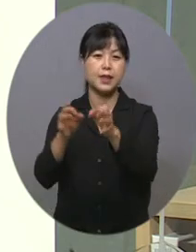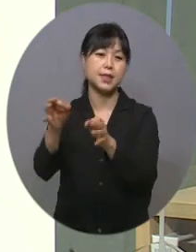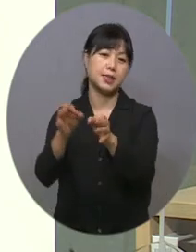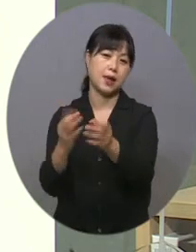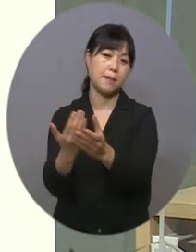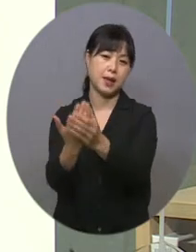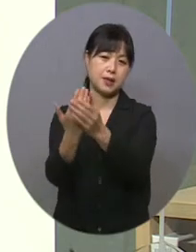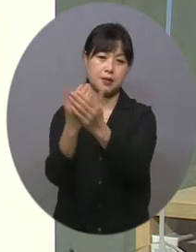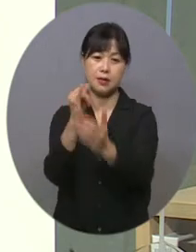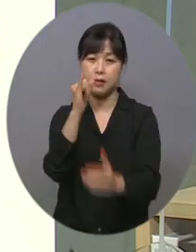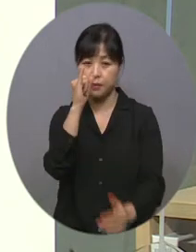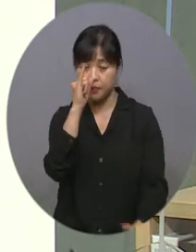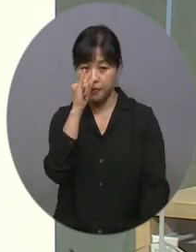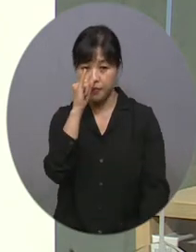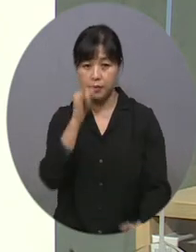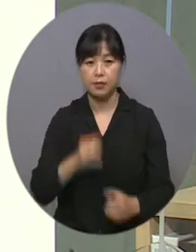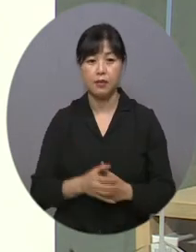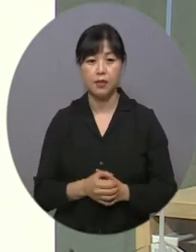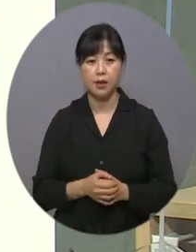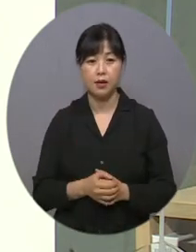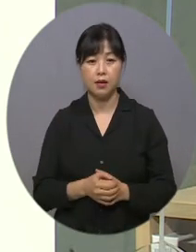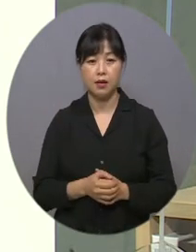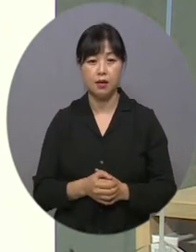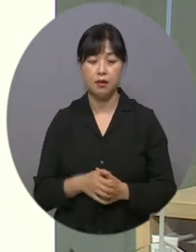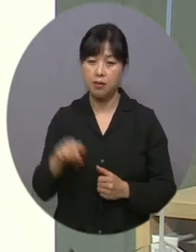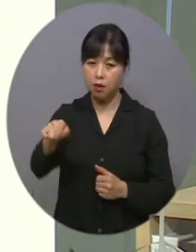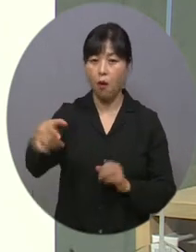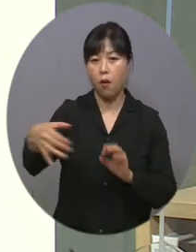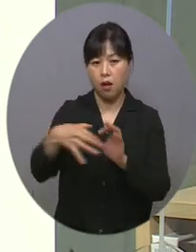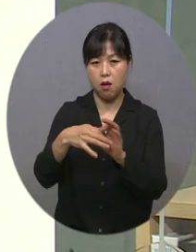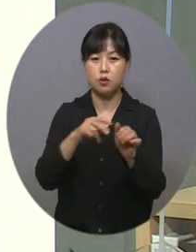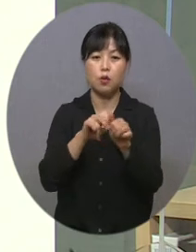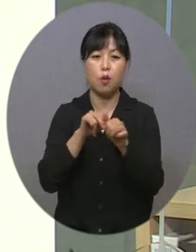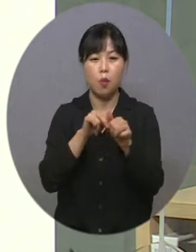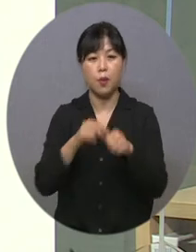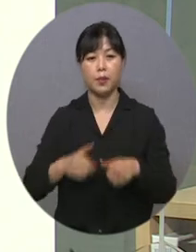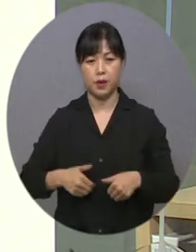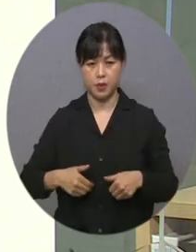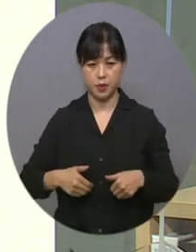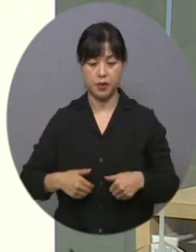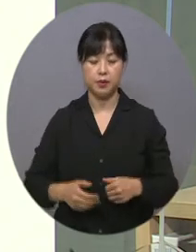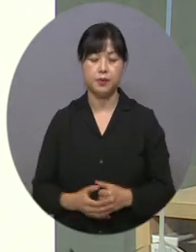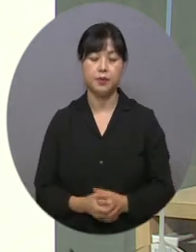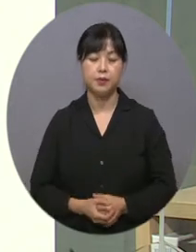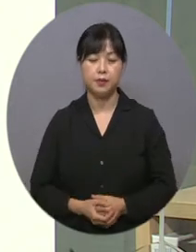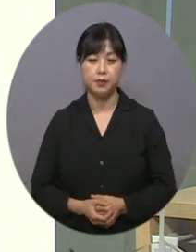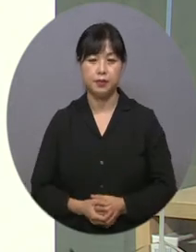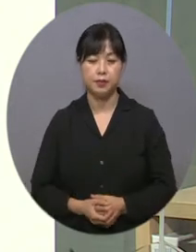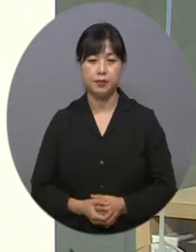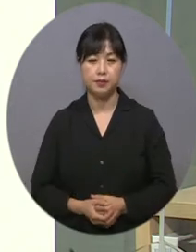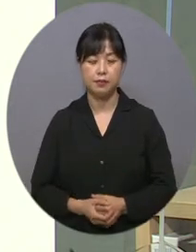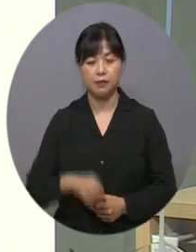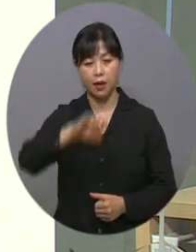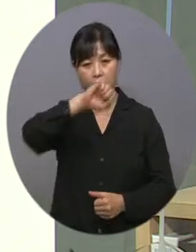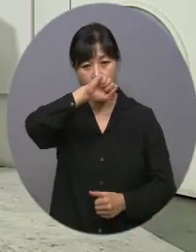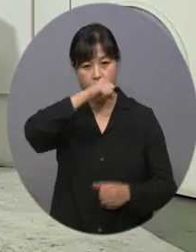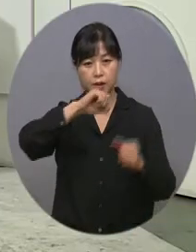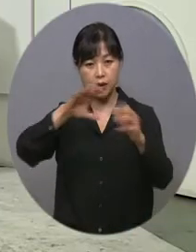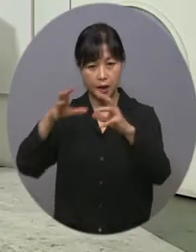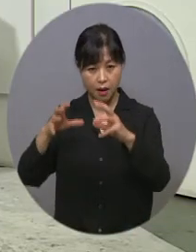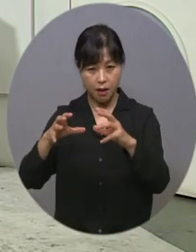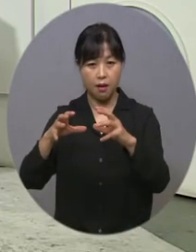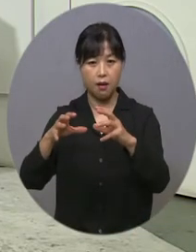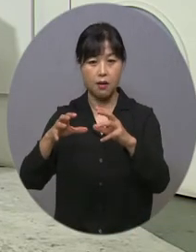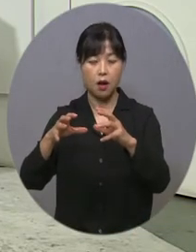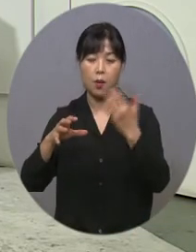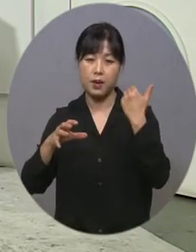예. 그러면 결국은 정보가 필요한 거 아니겠어요? 그렇습니다. 응? 예. 그래서 그런 그 아프리카 대륙 예.